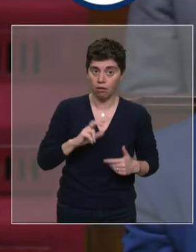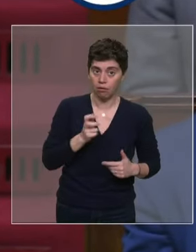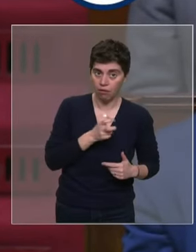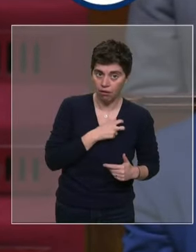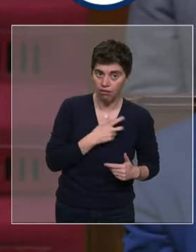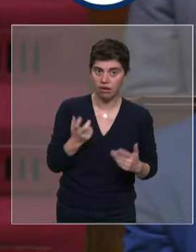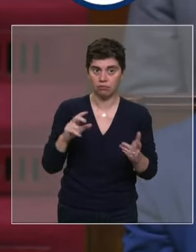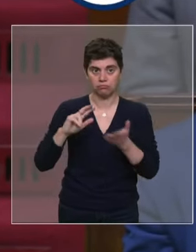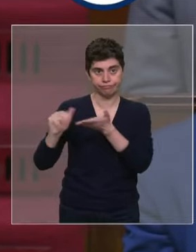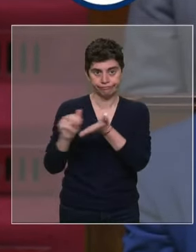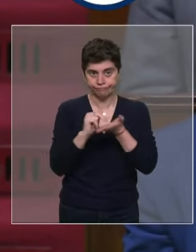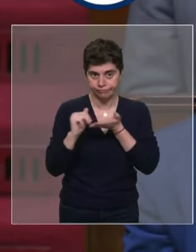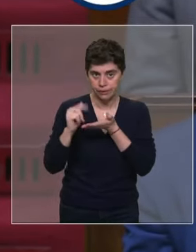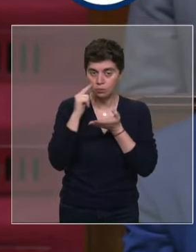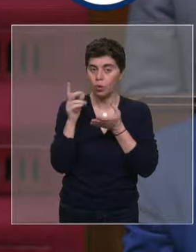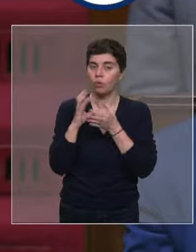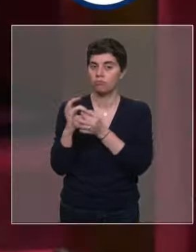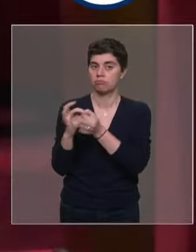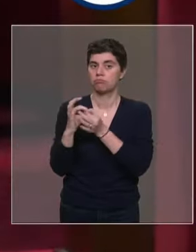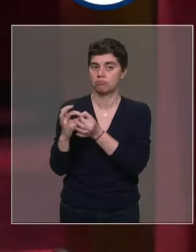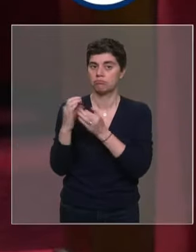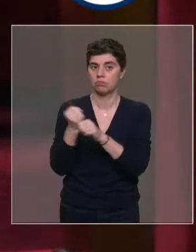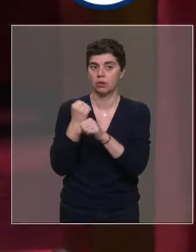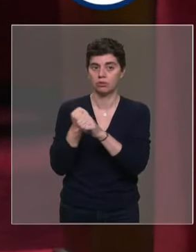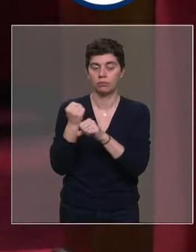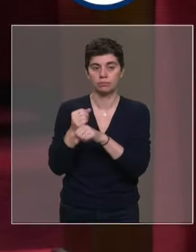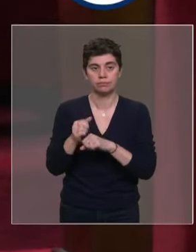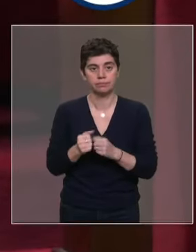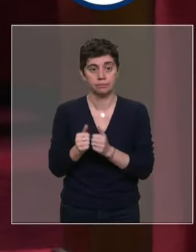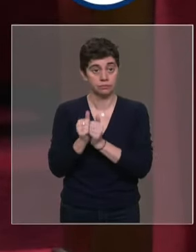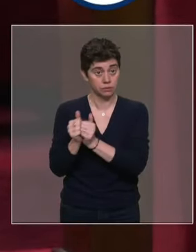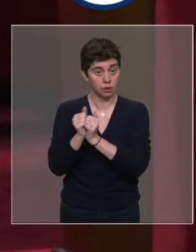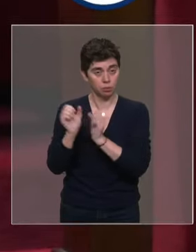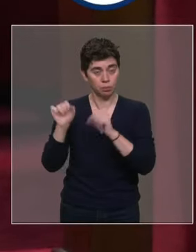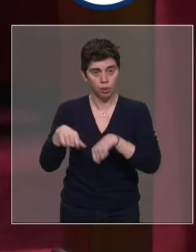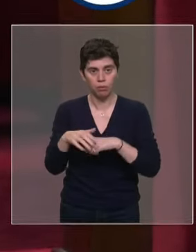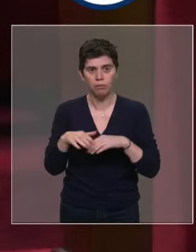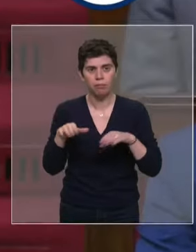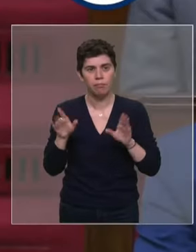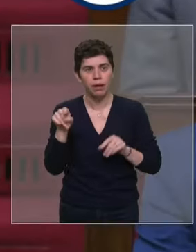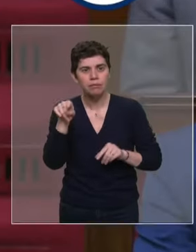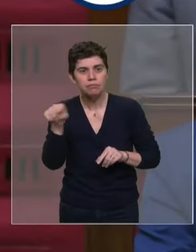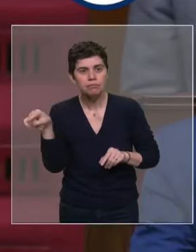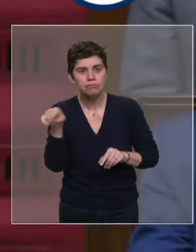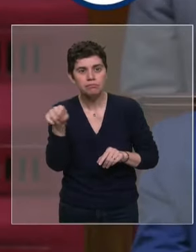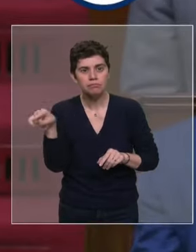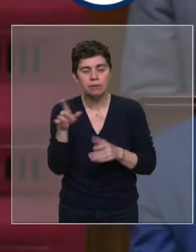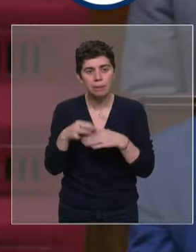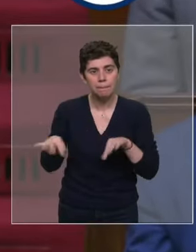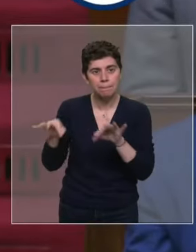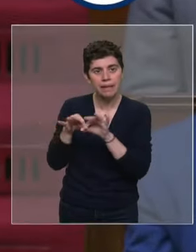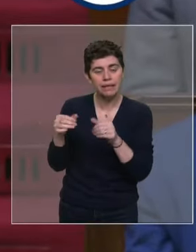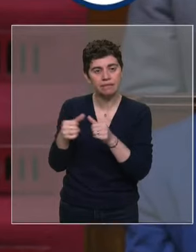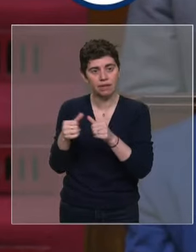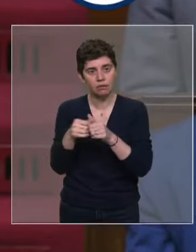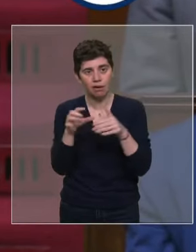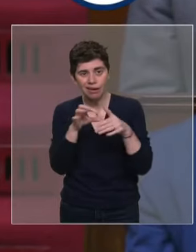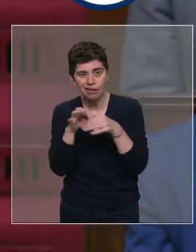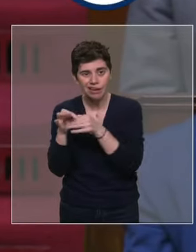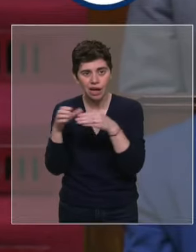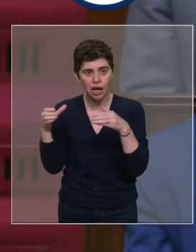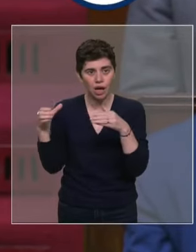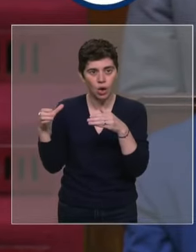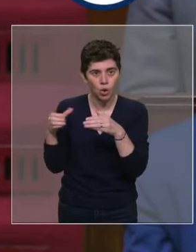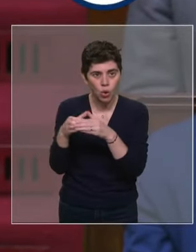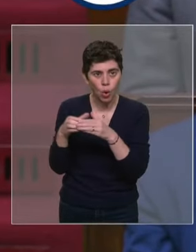coopération. En gage de cette belle amitié, silence total sur les liens de ce pays avec les mouvements islamistes du Moyen-Orient, des